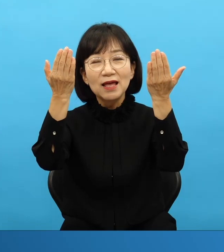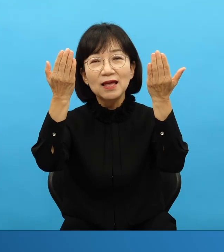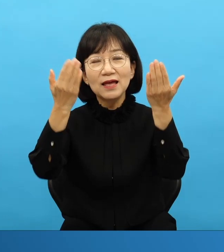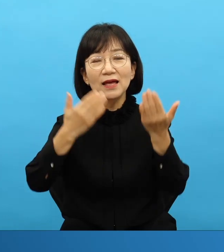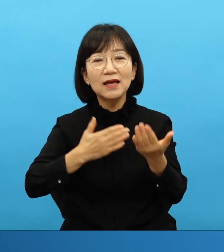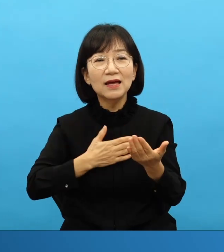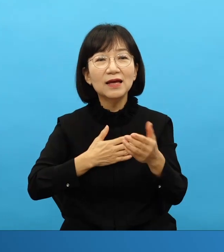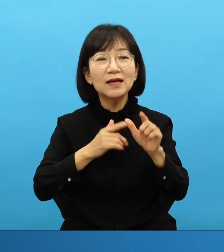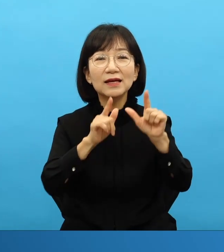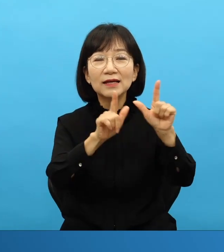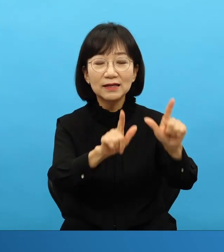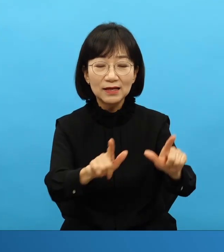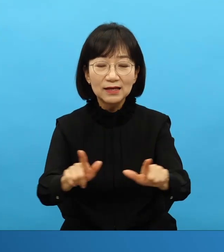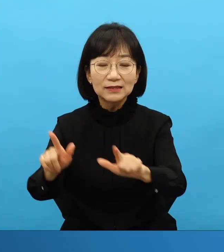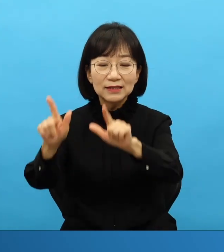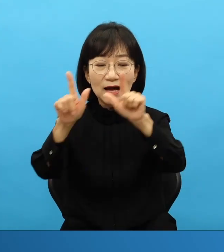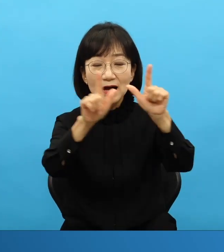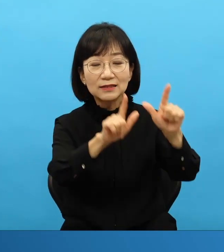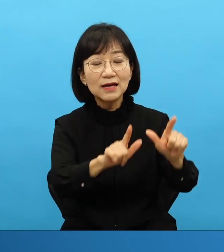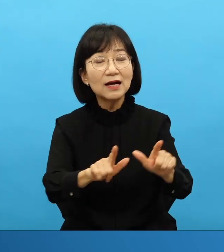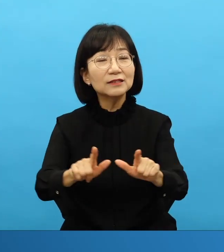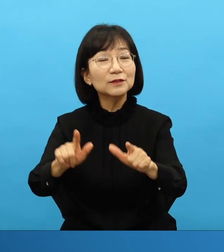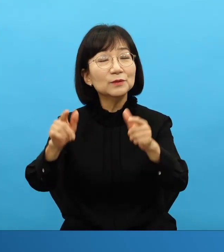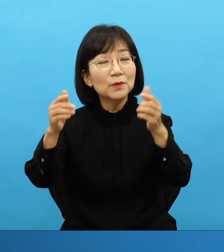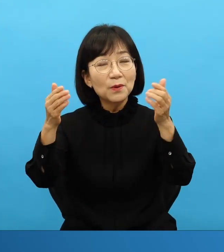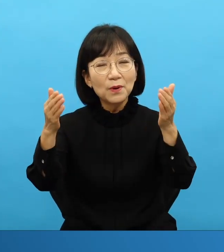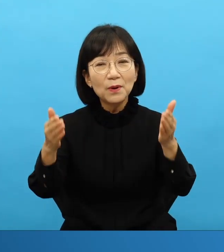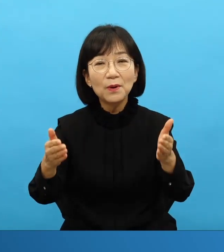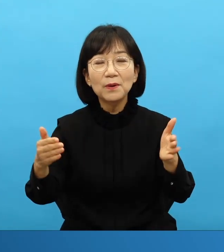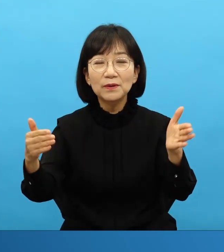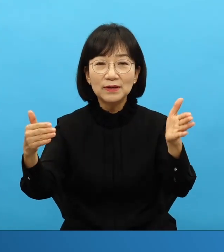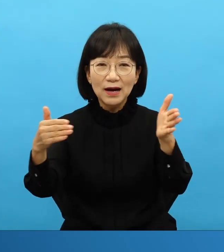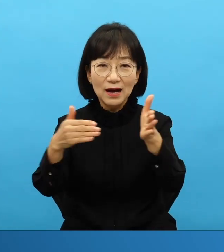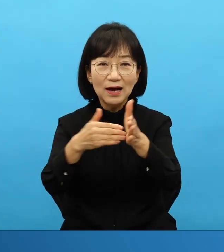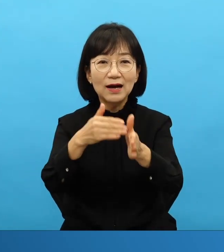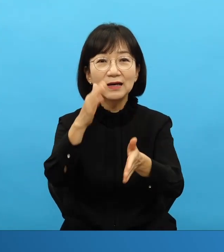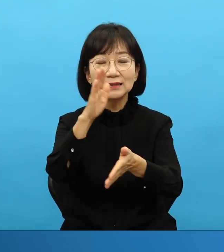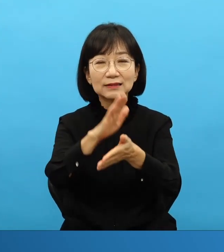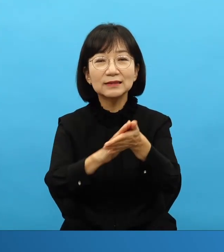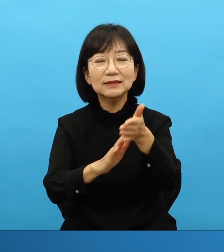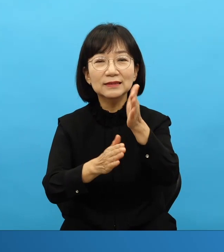찬송일세. 나 사는 동안